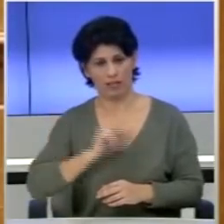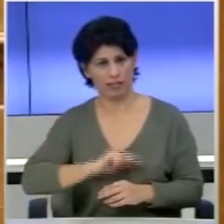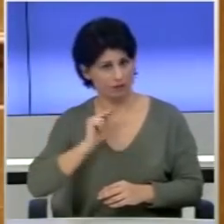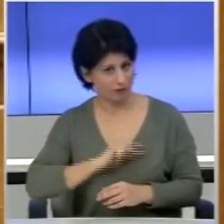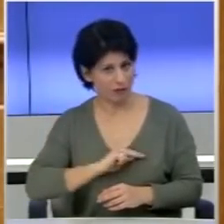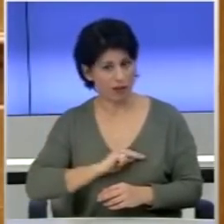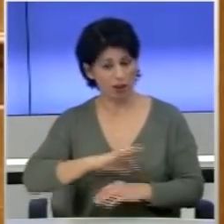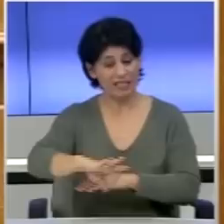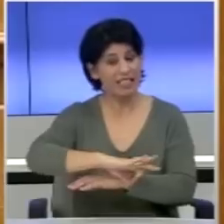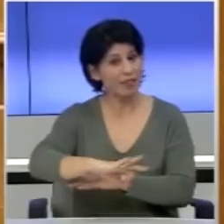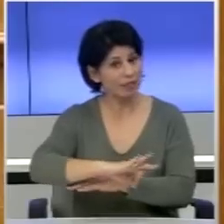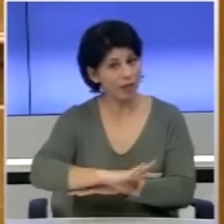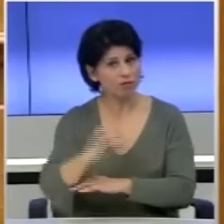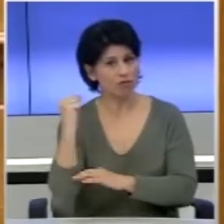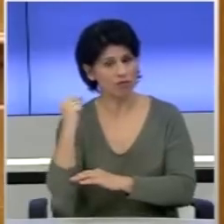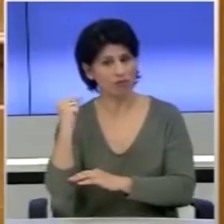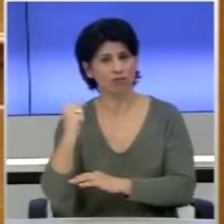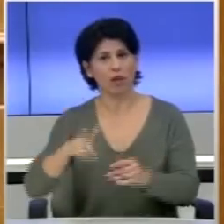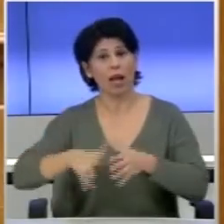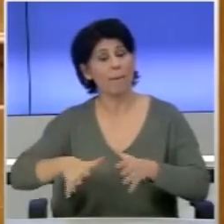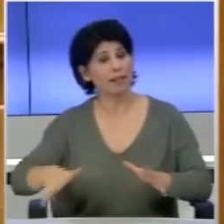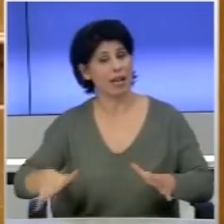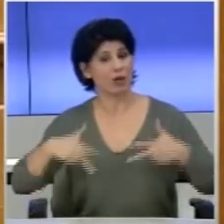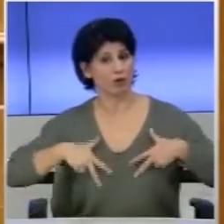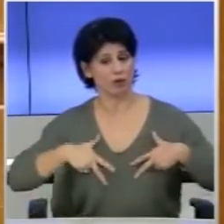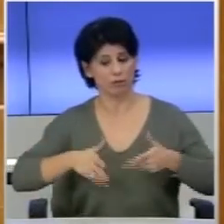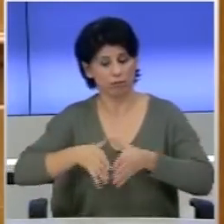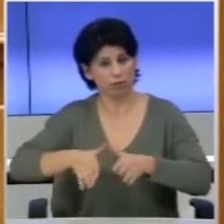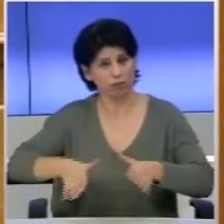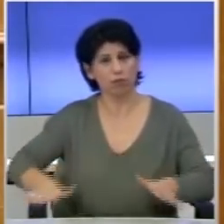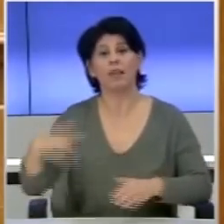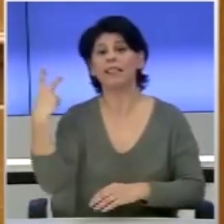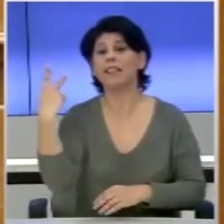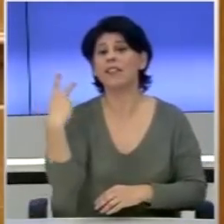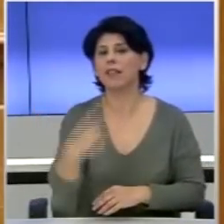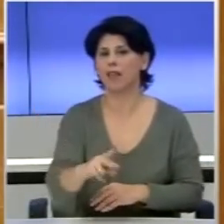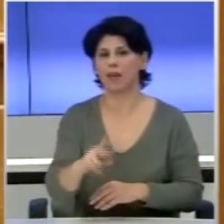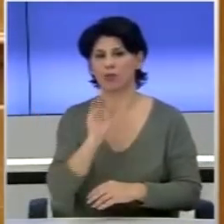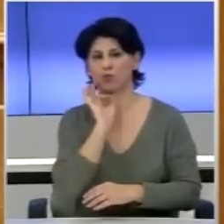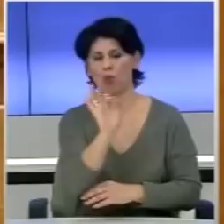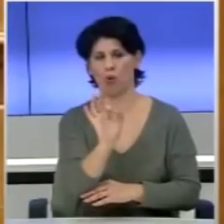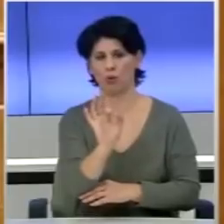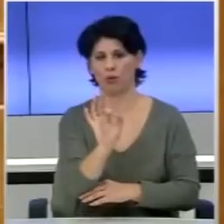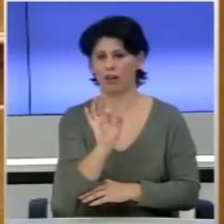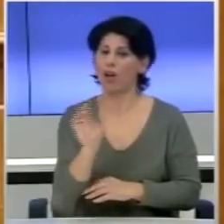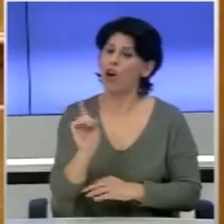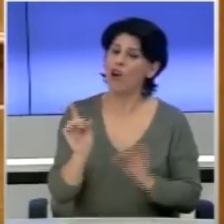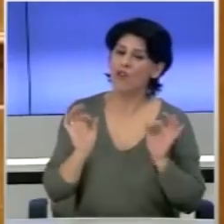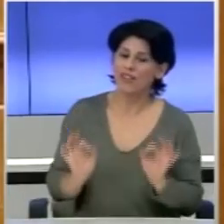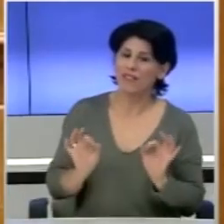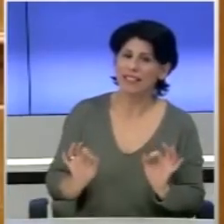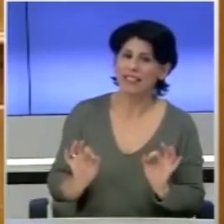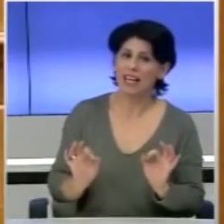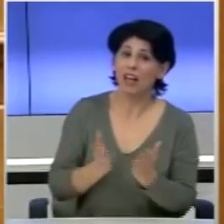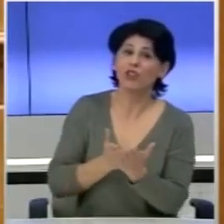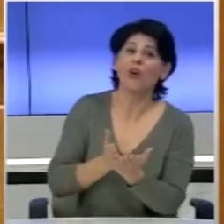συμφέροντα, σχεδιασμοί ισχυρών καπιταλιστικών κρατών που προωθούν τις δικές τους επιδιώξεις και όχι βέβαια